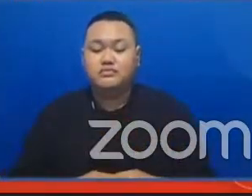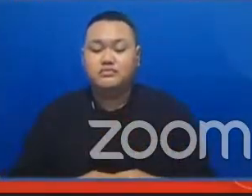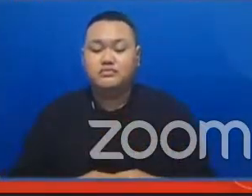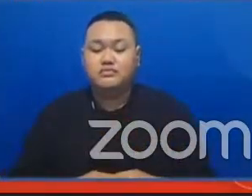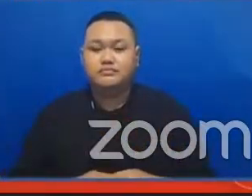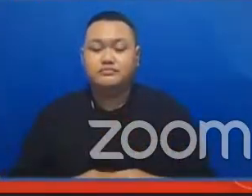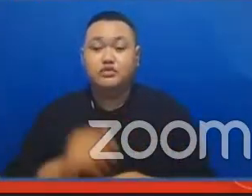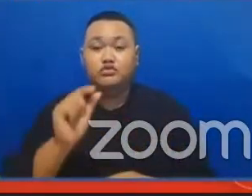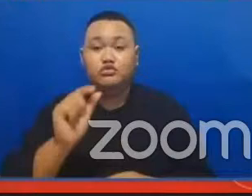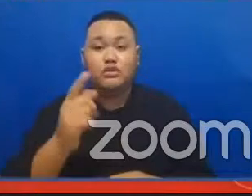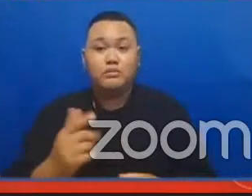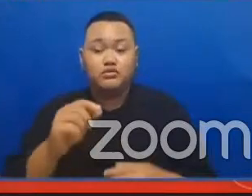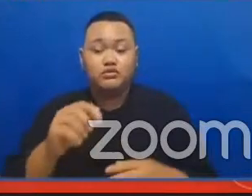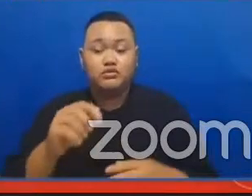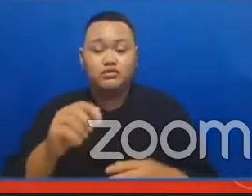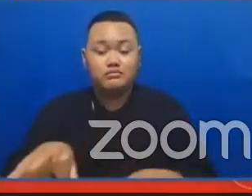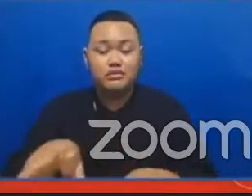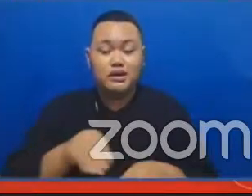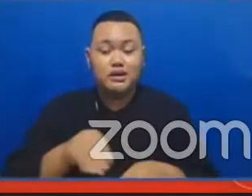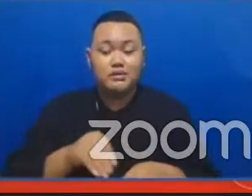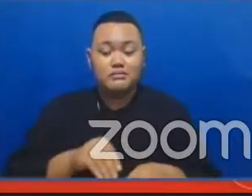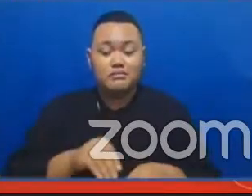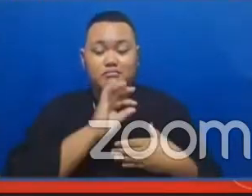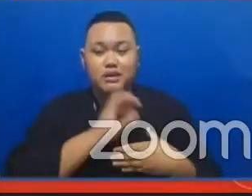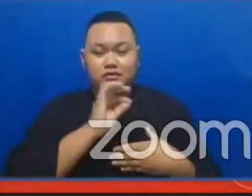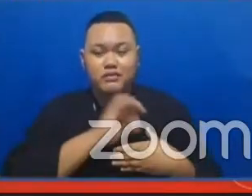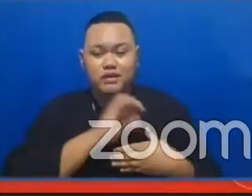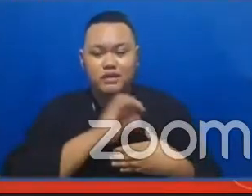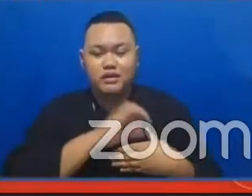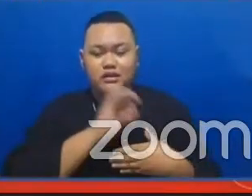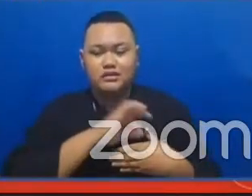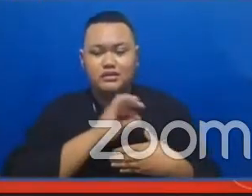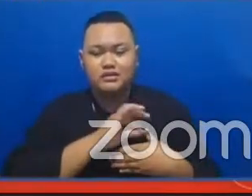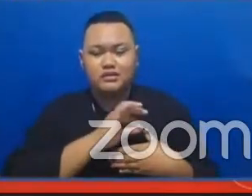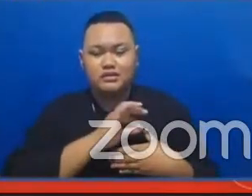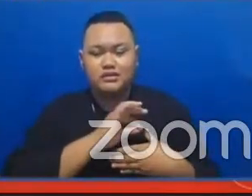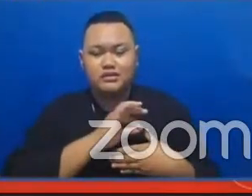dalam pemanfaatan perpustakaan maupun